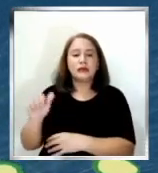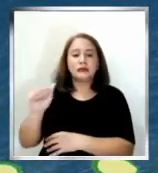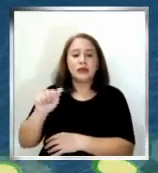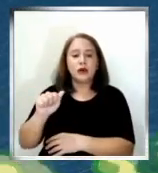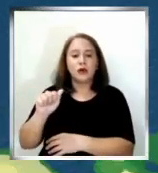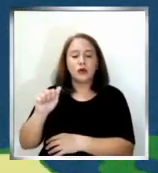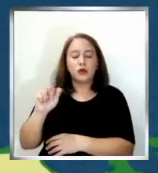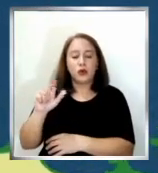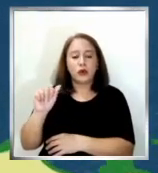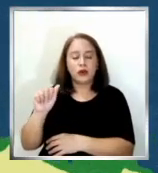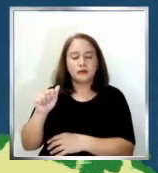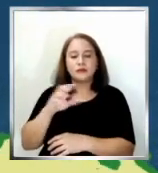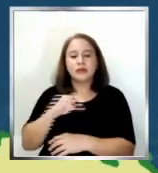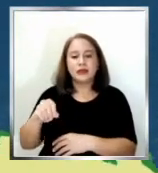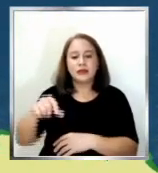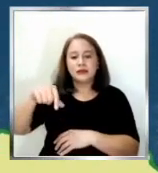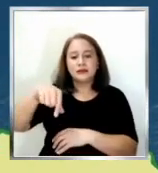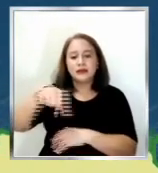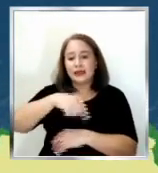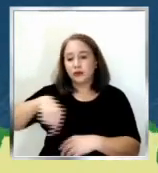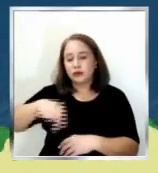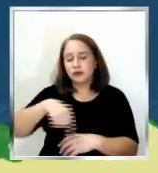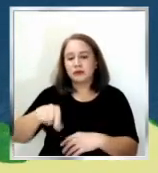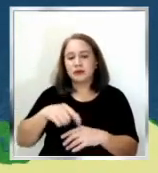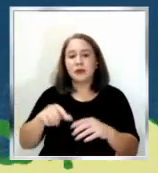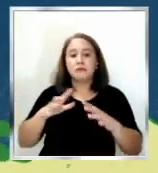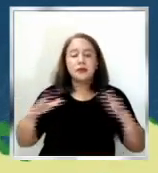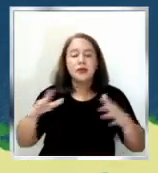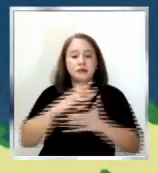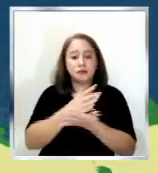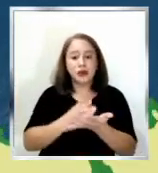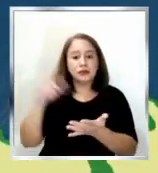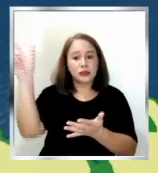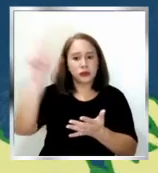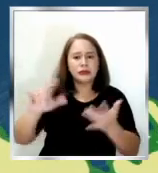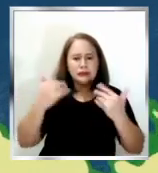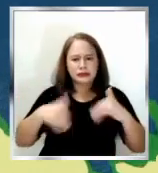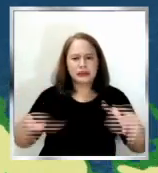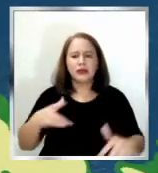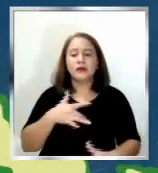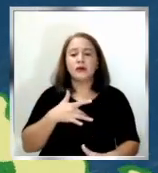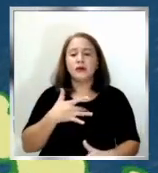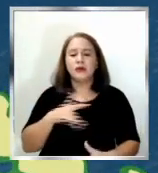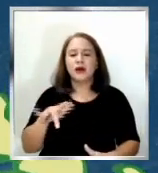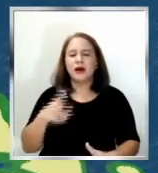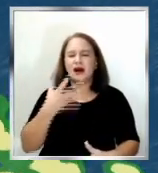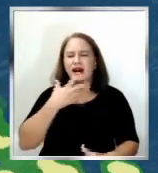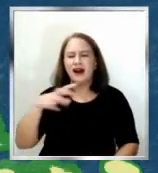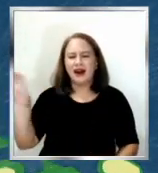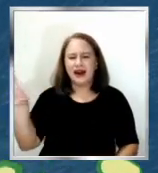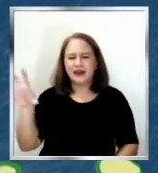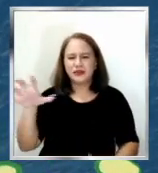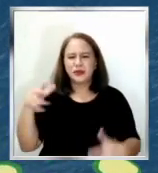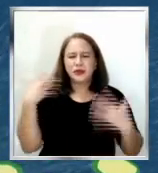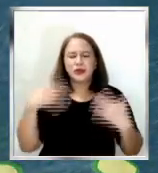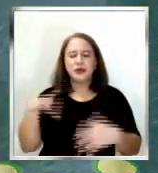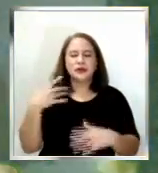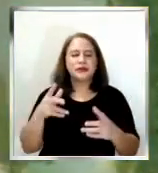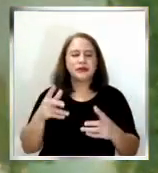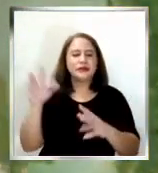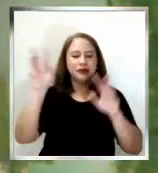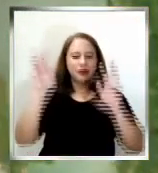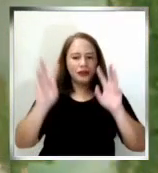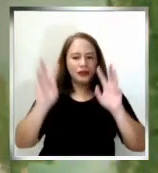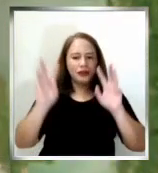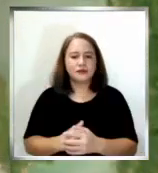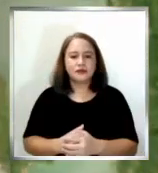kapuso, malaking bahagi ng Luzon ay patuloy na makakaranas ng mainit at maalinsangang panahon. Magiging maulap naman dito